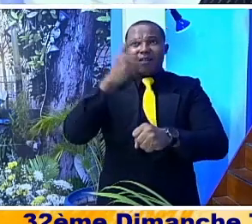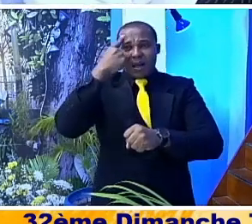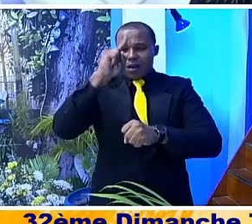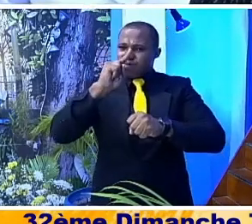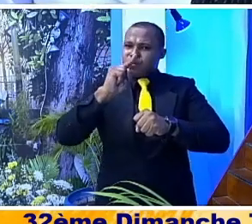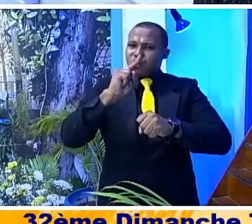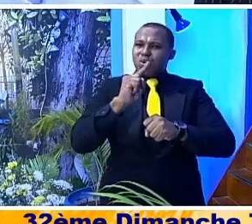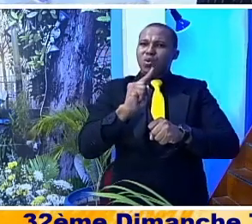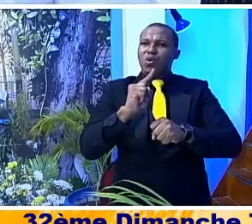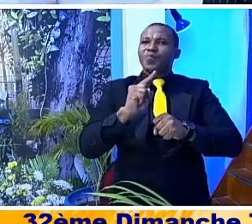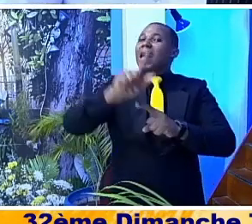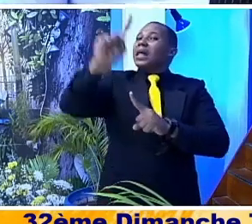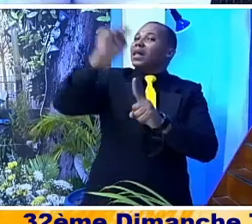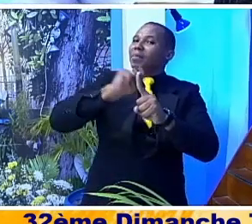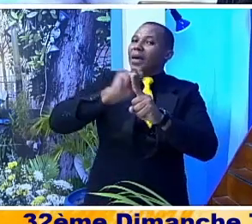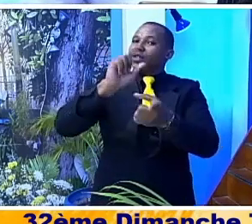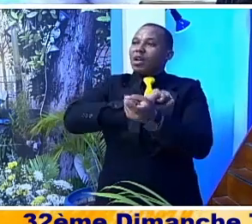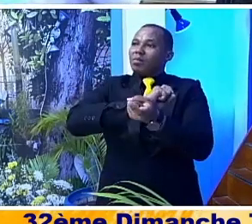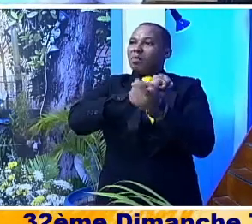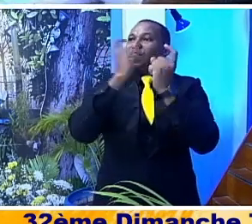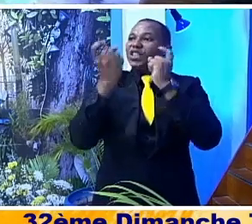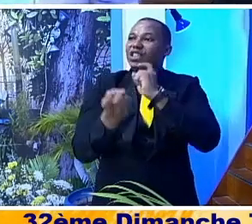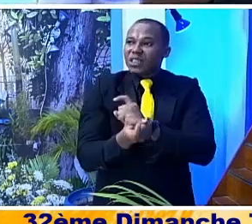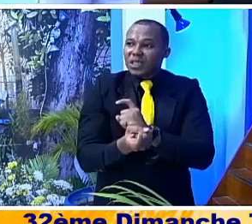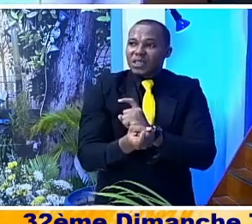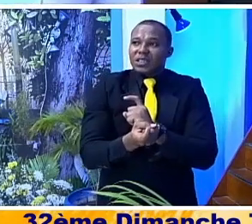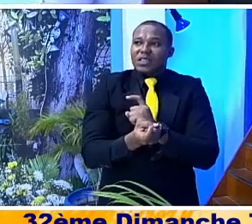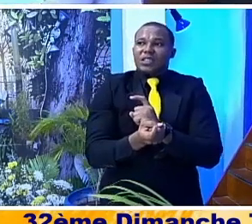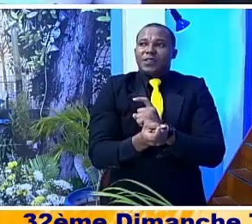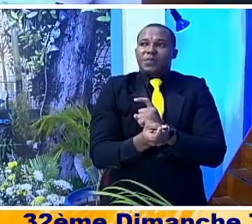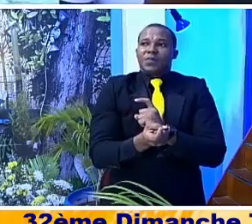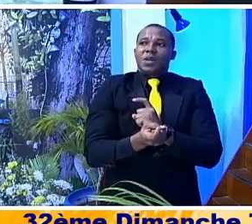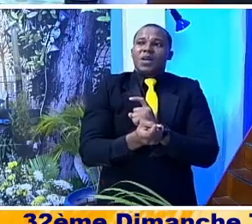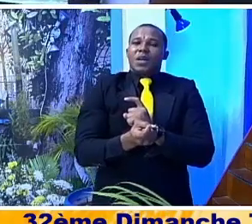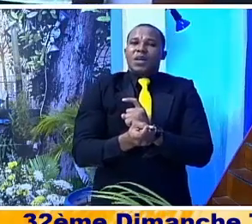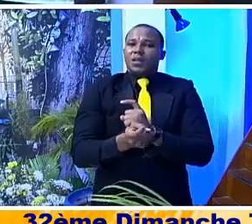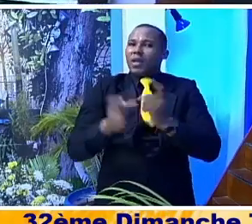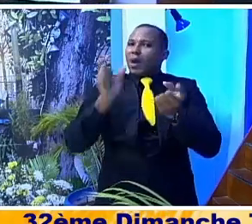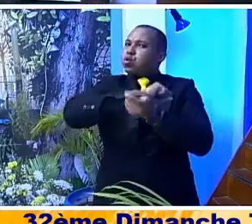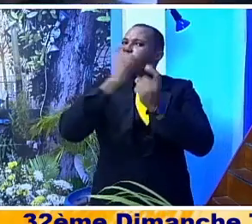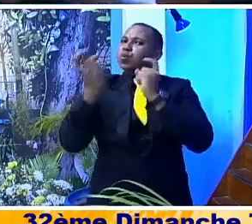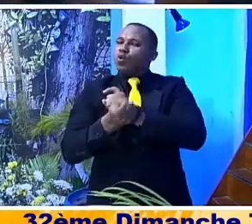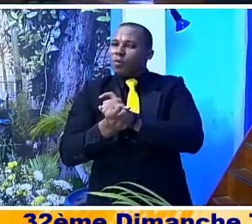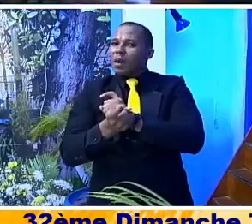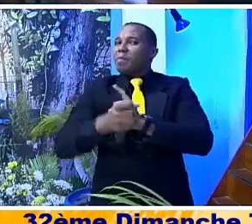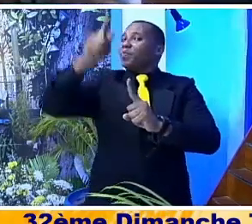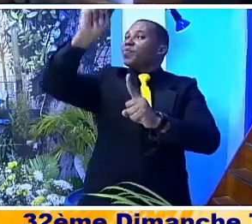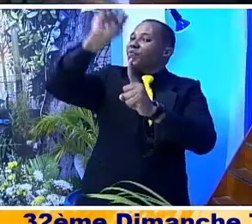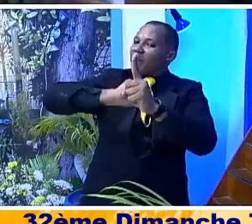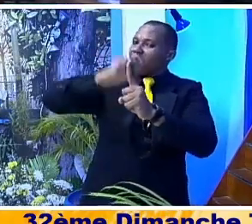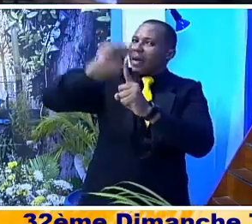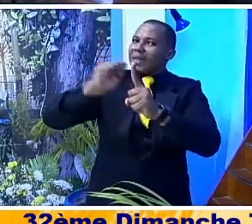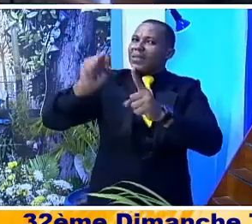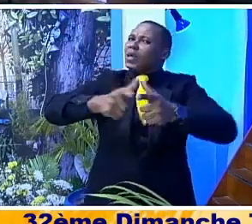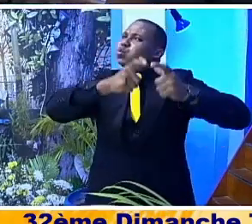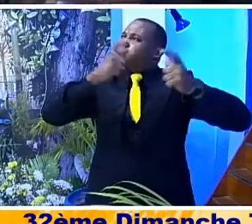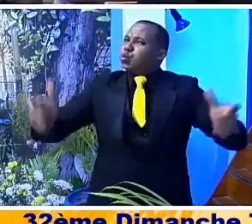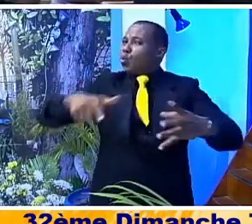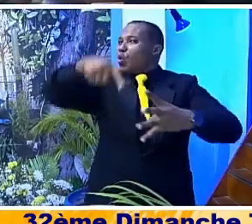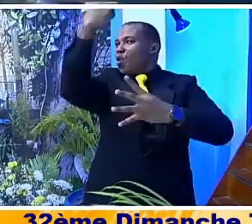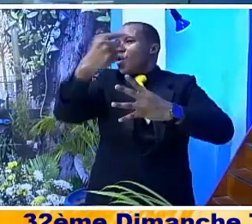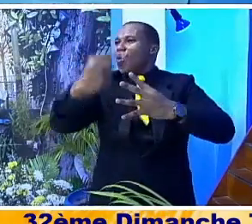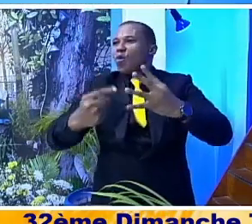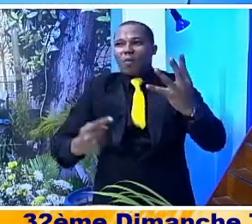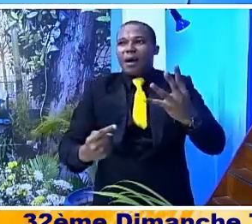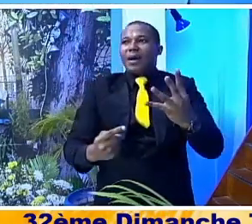climat améliore. Parce qu'on a fait qu'on est en Écosse, côté, il a parlé sous problème de changement climatique. C'est un gros bagaille qui a réglé.